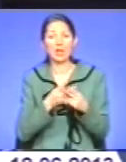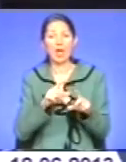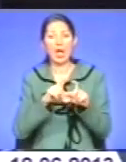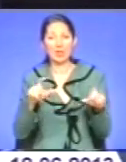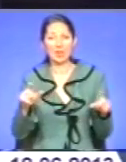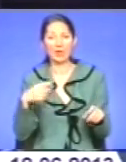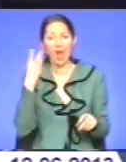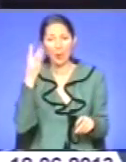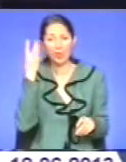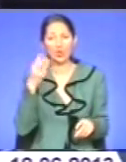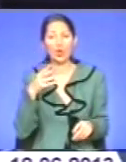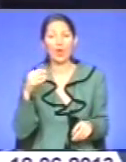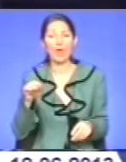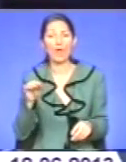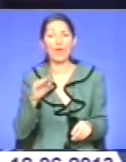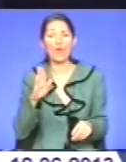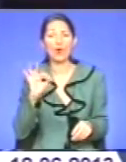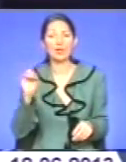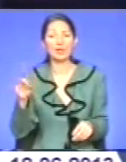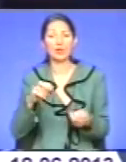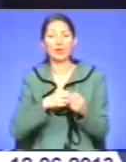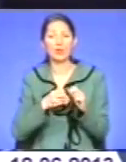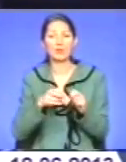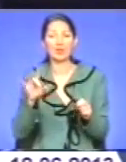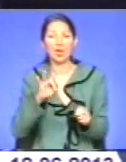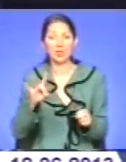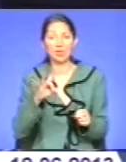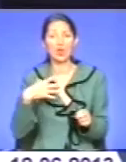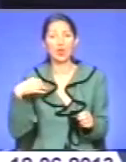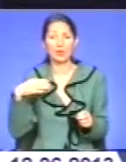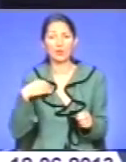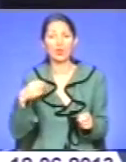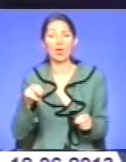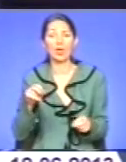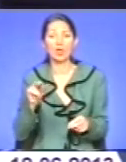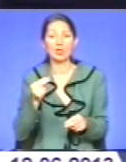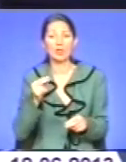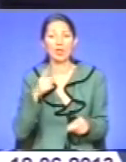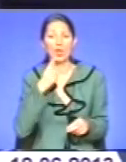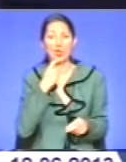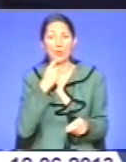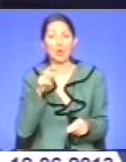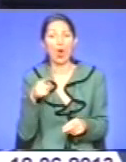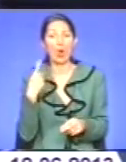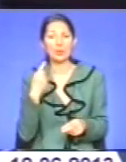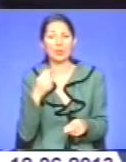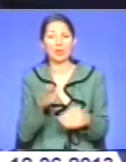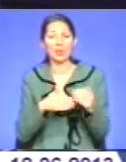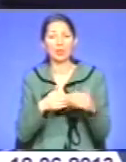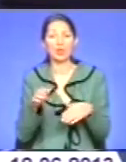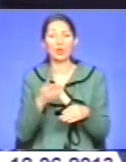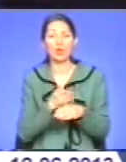Хмельницької, Волинської, Івано-Франківської, Рівненської, Львівської, Чернівецької і Тернопільської областей. Практичну частину семінару проведуть